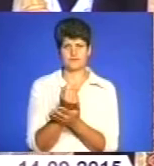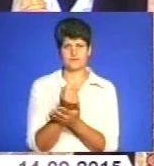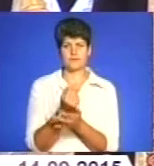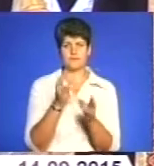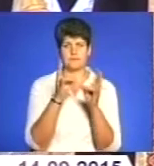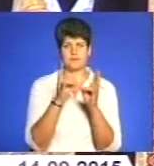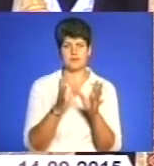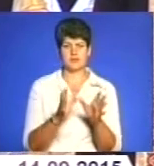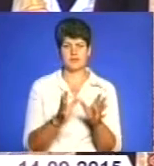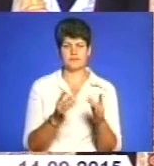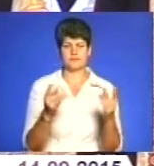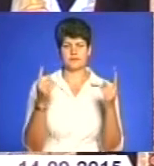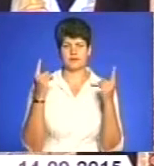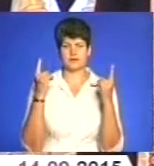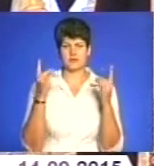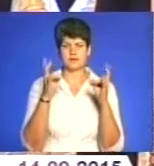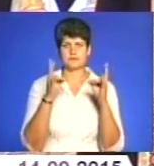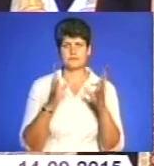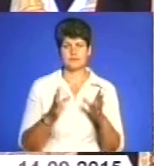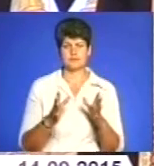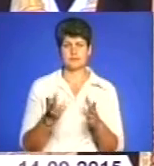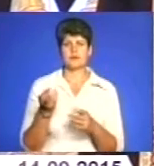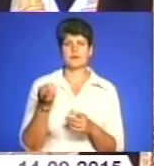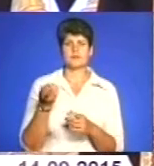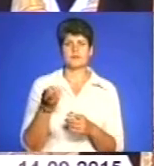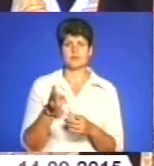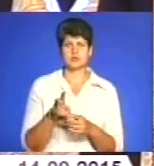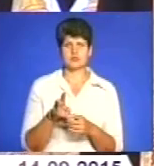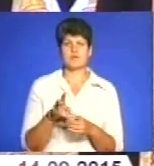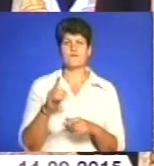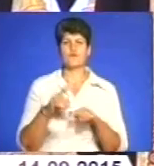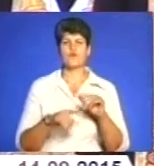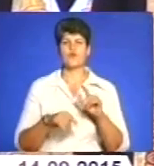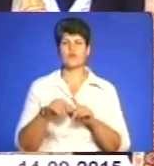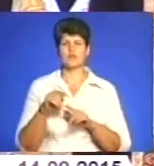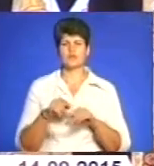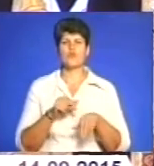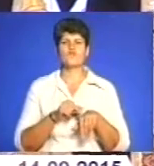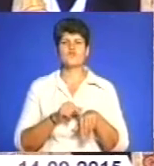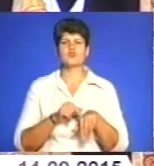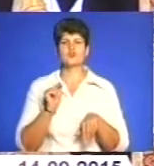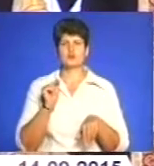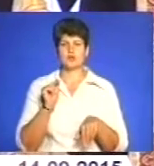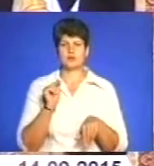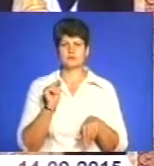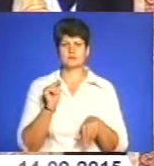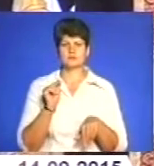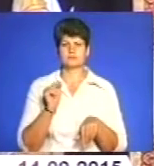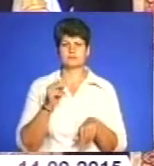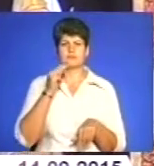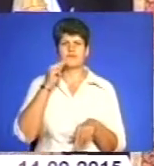Біда, велика біда прийшла у родину. Відчуття